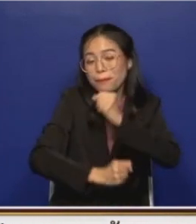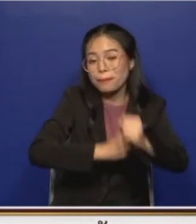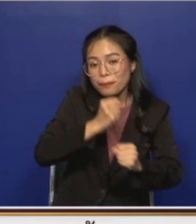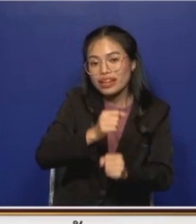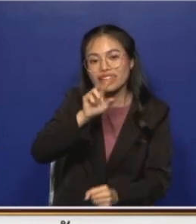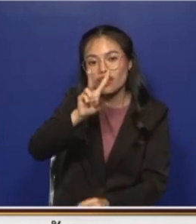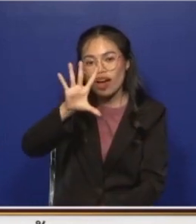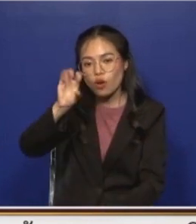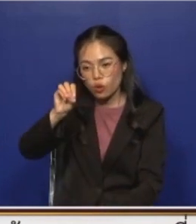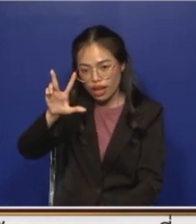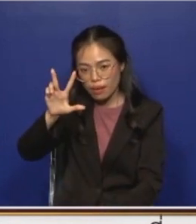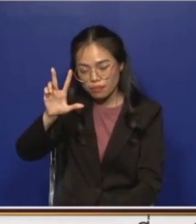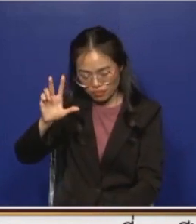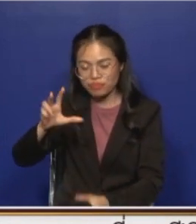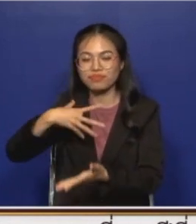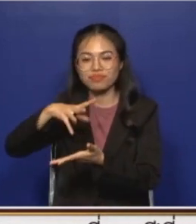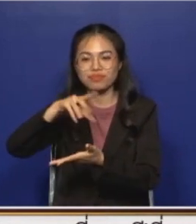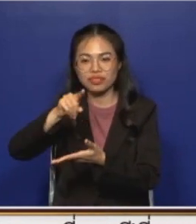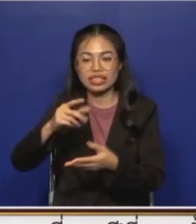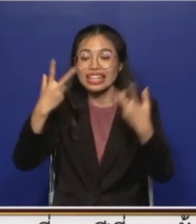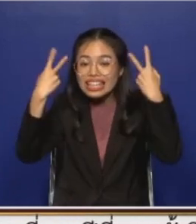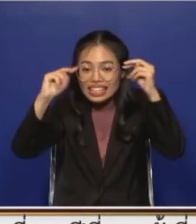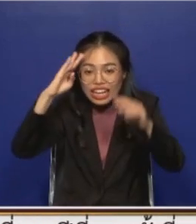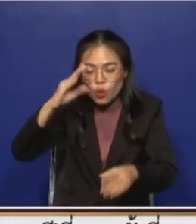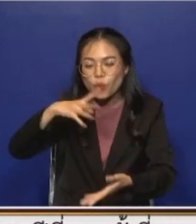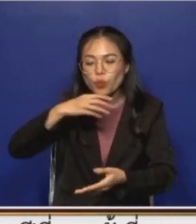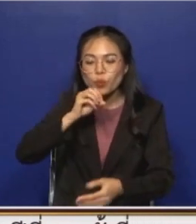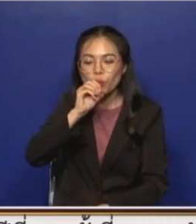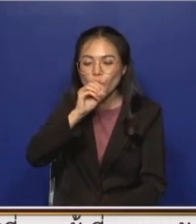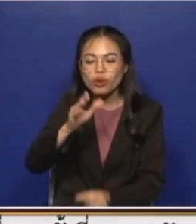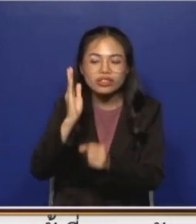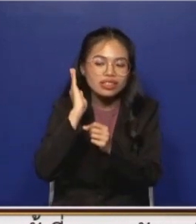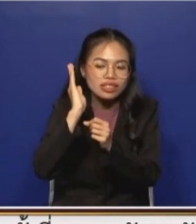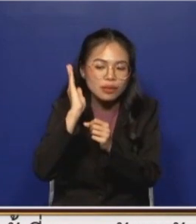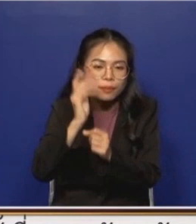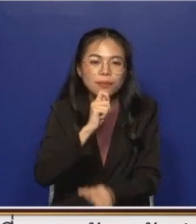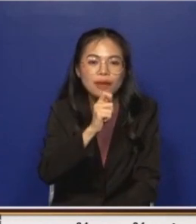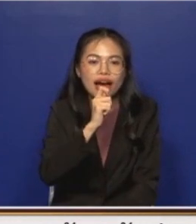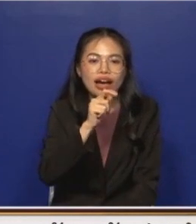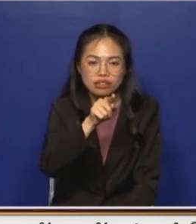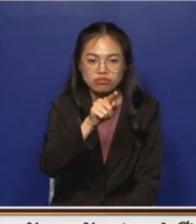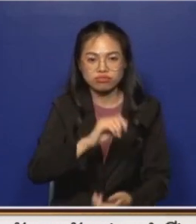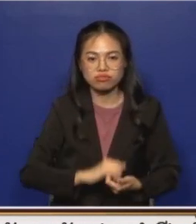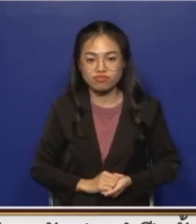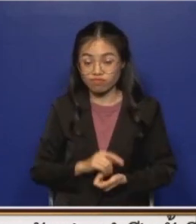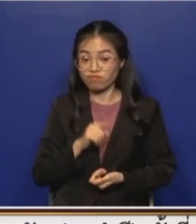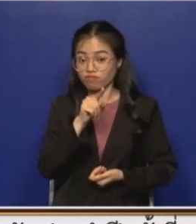ดังต่อไปนี้ครับท่านนายกพูดไว้ดังต่อไปนี้ครับสไลด์แผ่นต่อไปครับ มันไปตกลงอะ